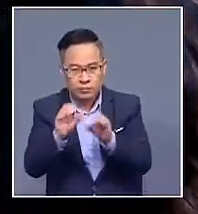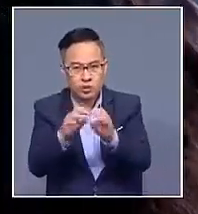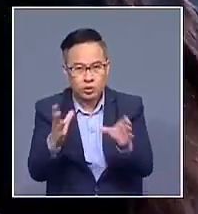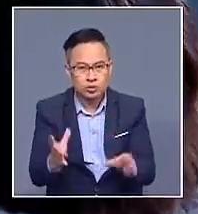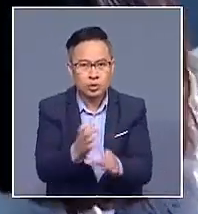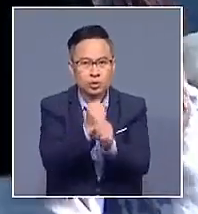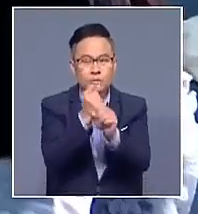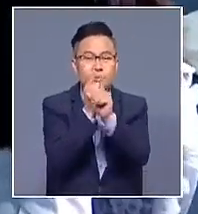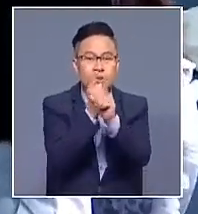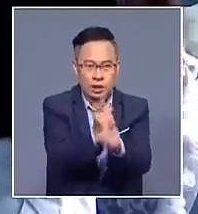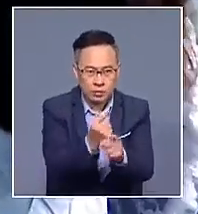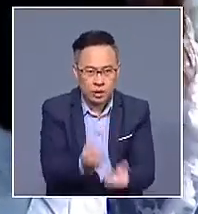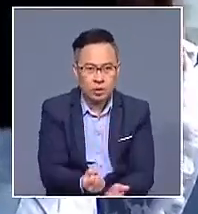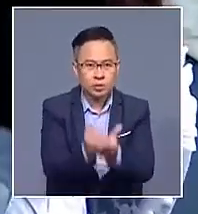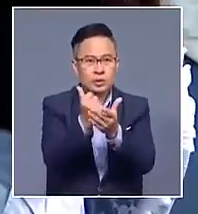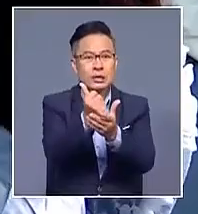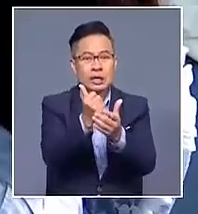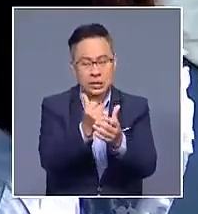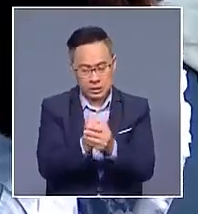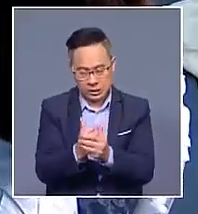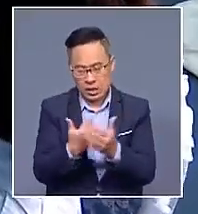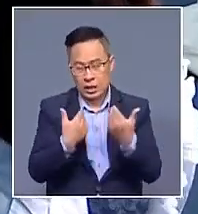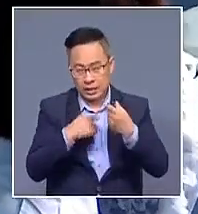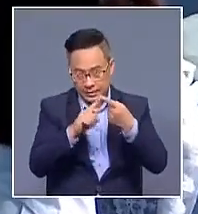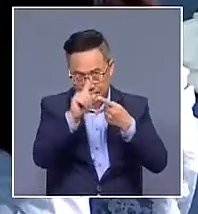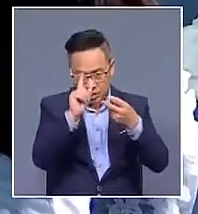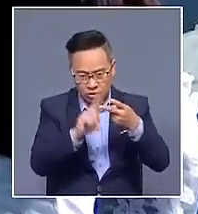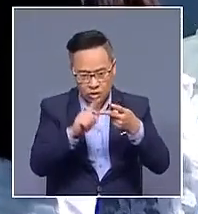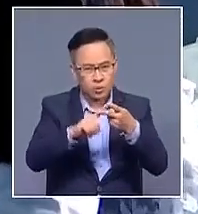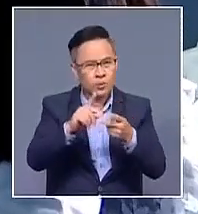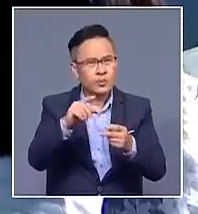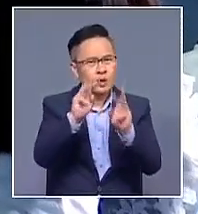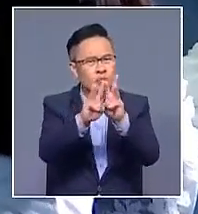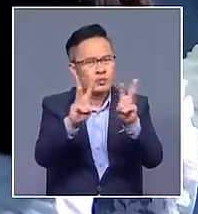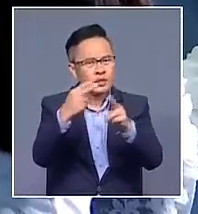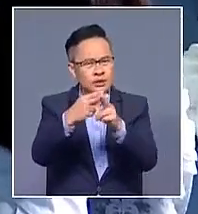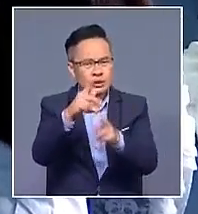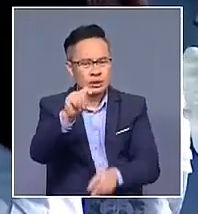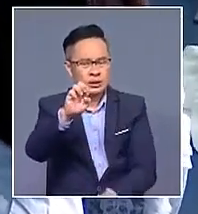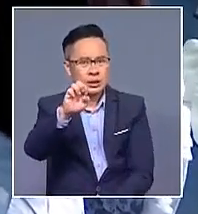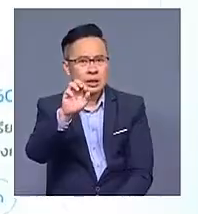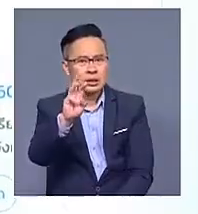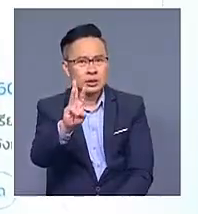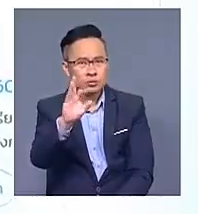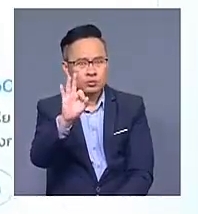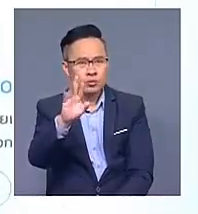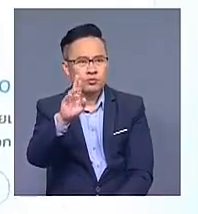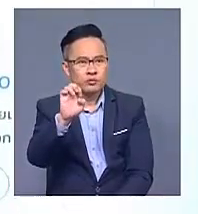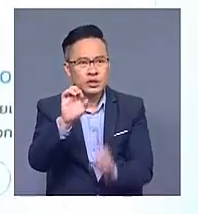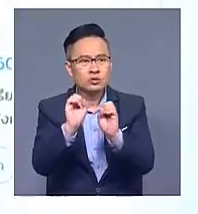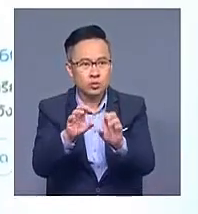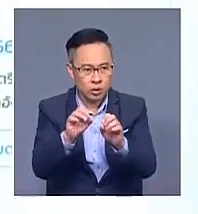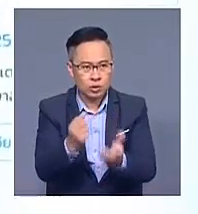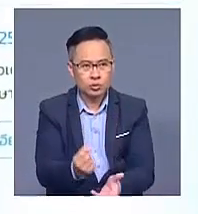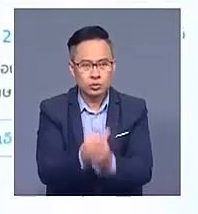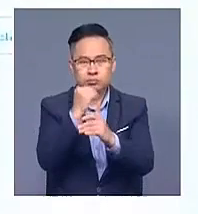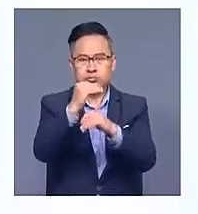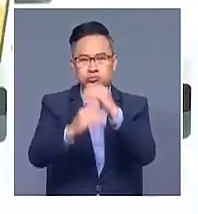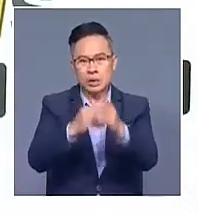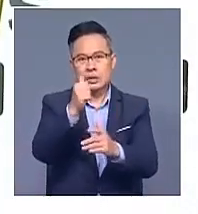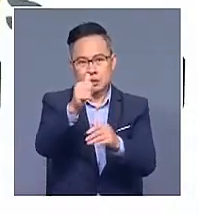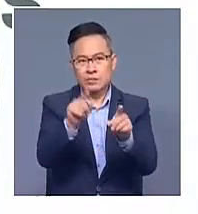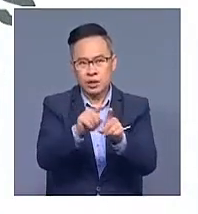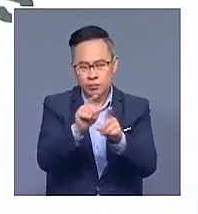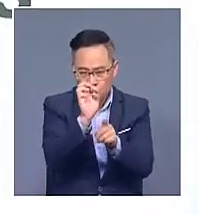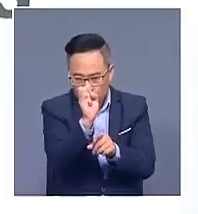ตรียมสื่อตามนั้นและยิ่งพอมี tilfree.com เข้ามามันจะเพิ่มความมั่นใจให้ว่าการยกระดับคุณภาพการศึกษาของเรามันจะดีขึ้นเพราะว่